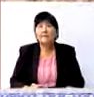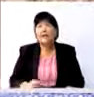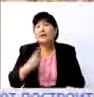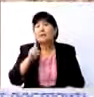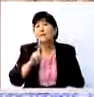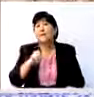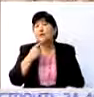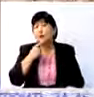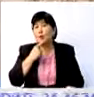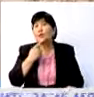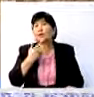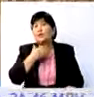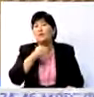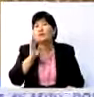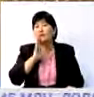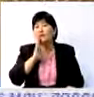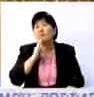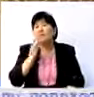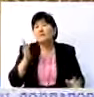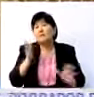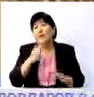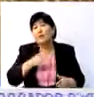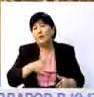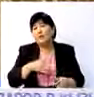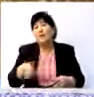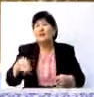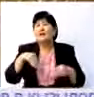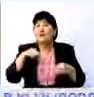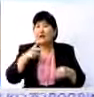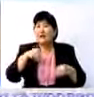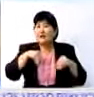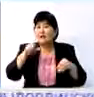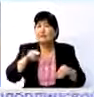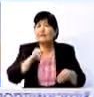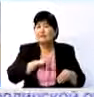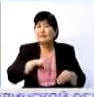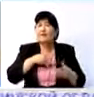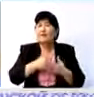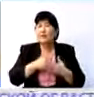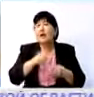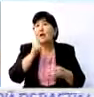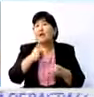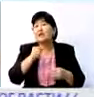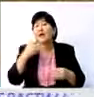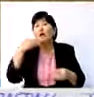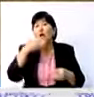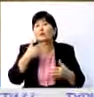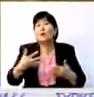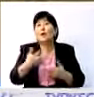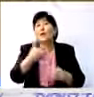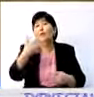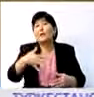Несмотря на сложности, дефицит воды, капризы погоды, жалагашские аграрии довольны отдачей своего труда. С каждого гектара лесоводами собрано